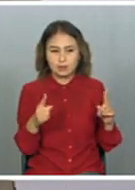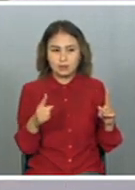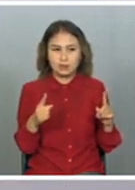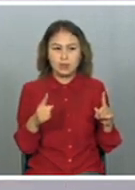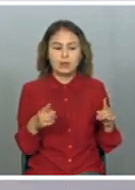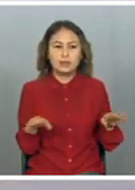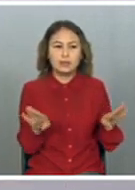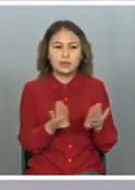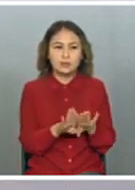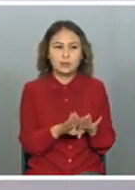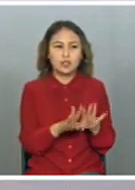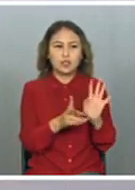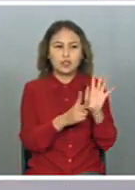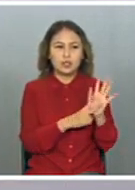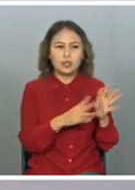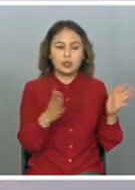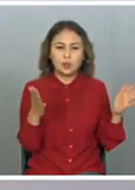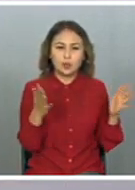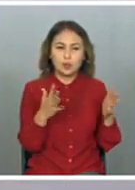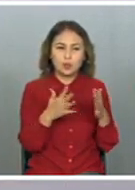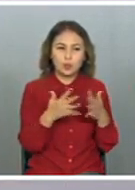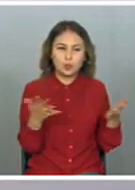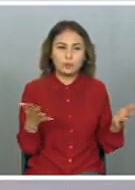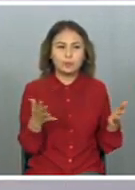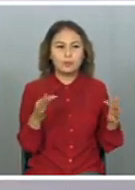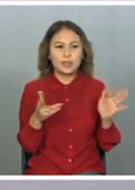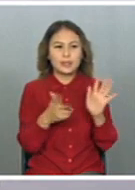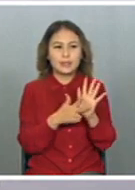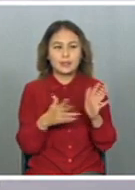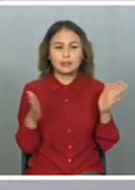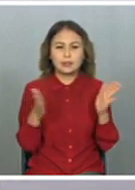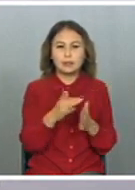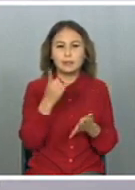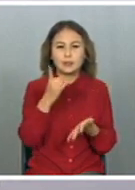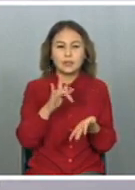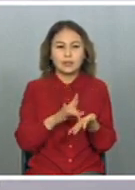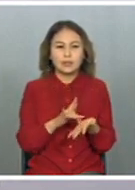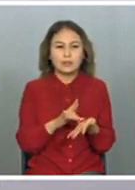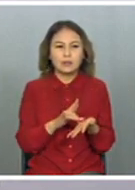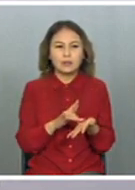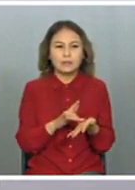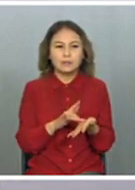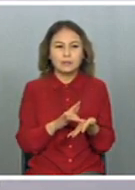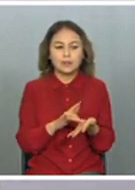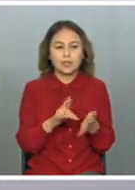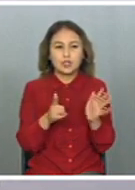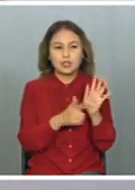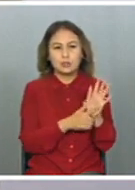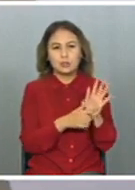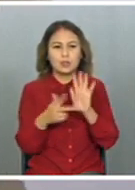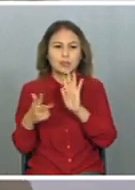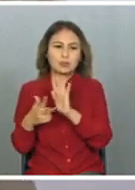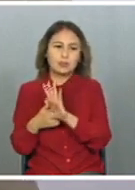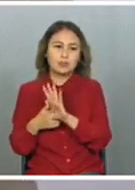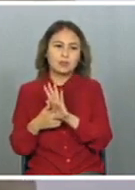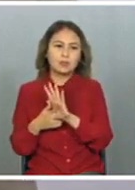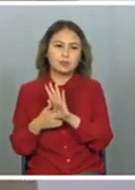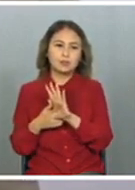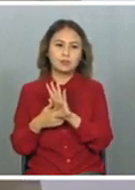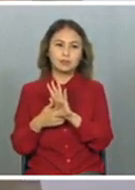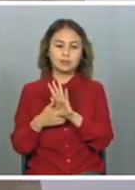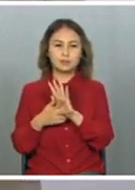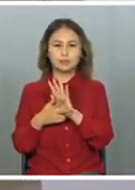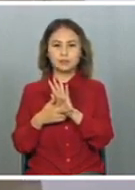Демек, 7'ден көп, бірақ 8'ден кіші болатын бір сан. Енді 7 мен 8'ің арасы, яғни бірлік